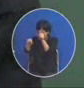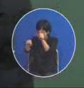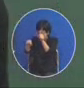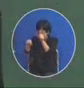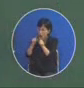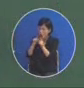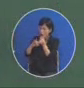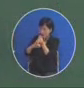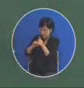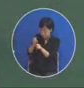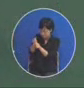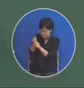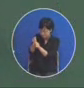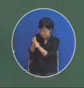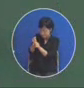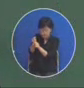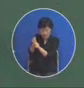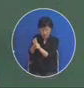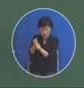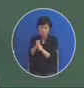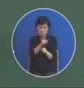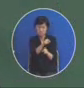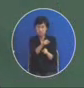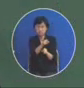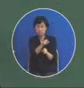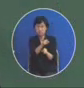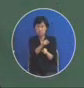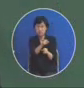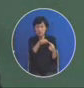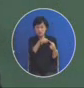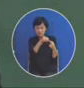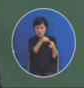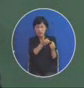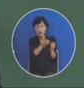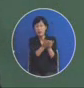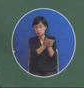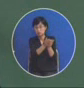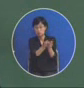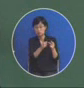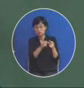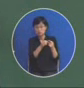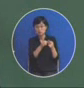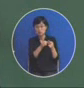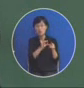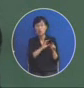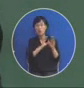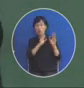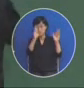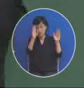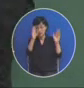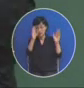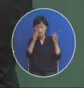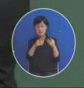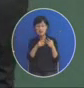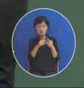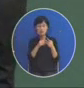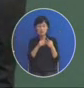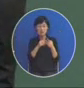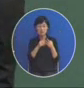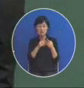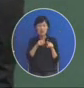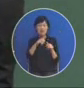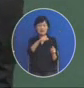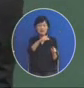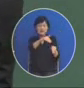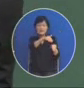they held onto the covenant of Mount Calvary, 자, God worked. 사무엘이 본 언약계 운동. And then the ark, the movement of the ark of the covenant that